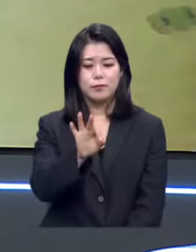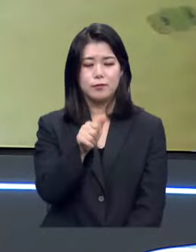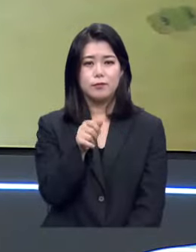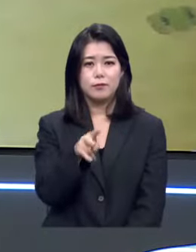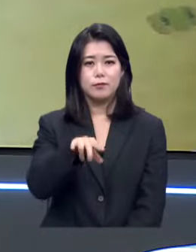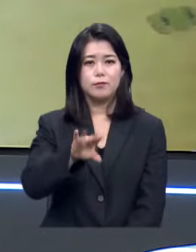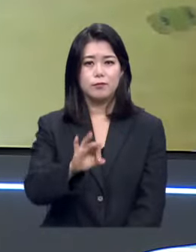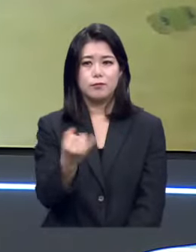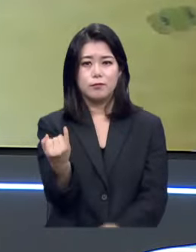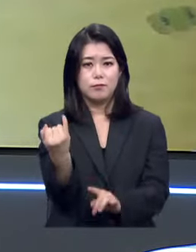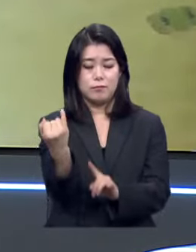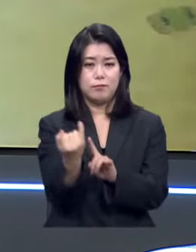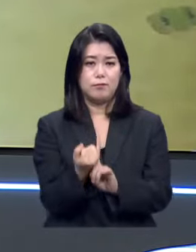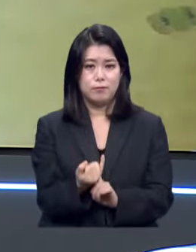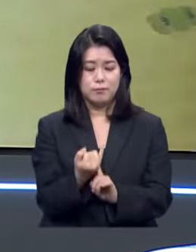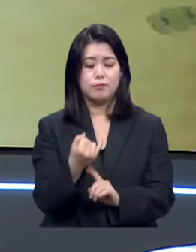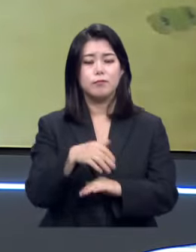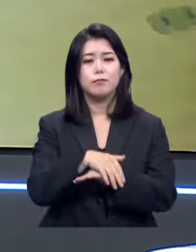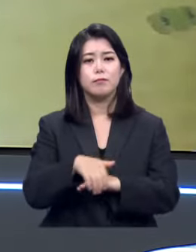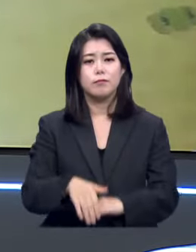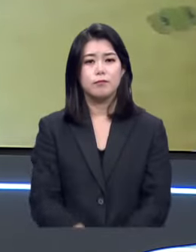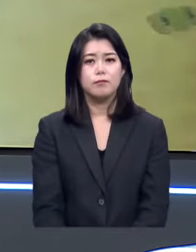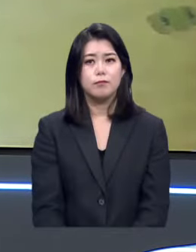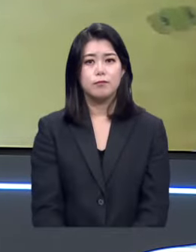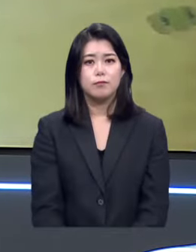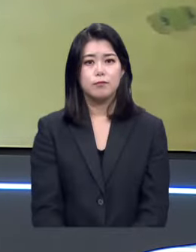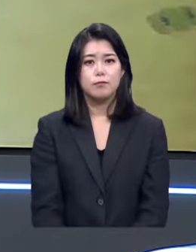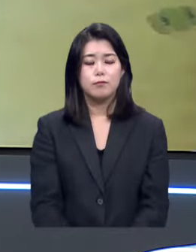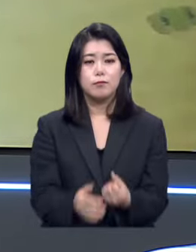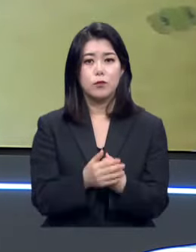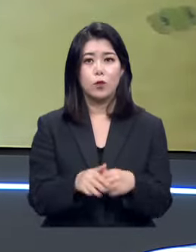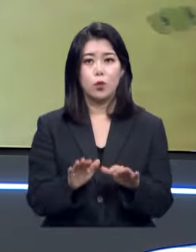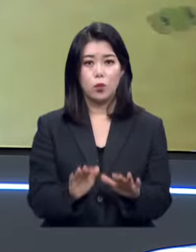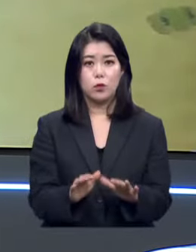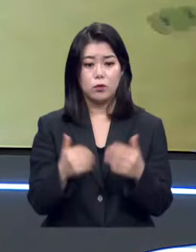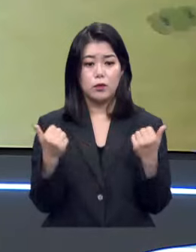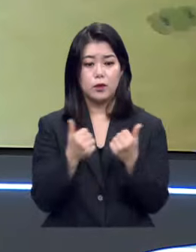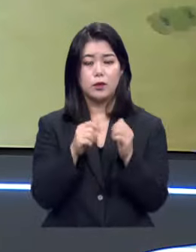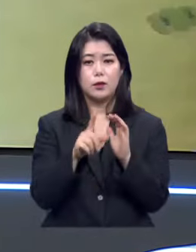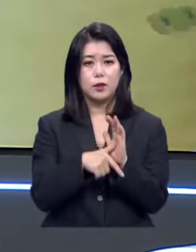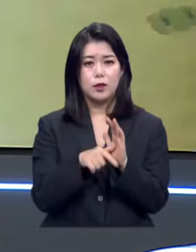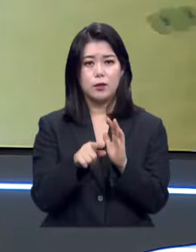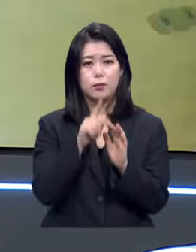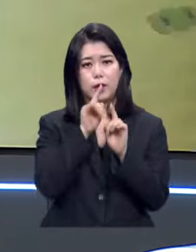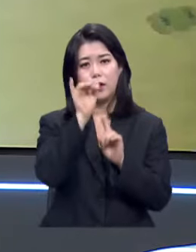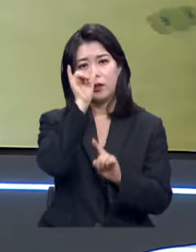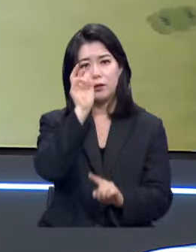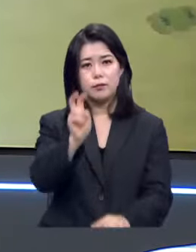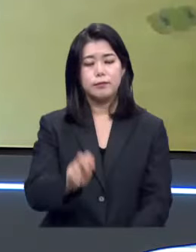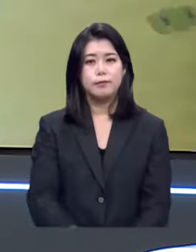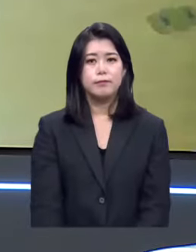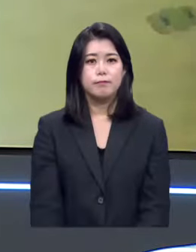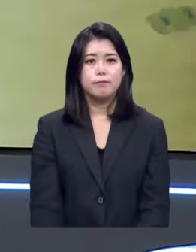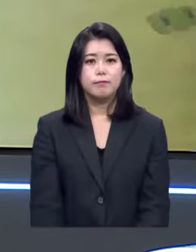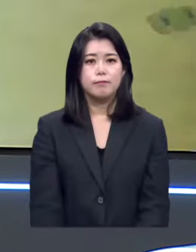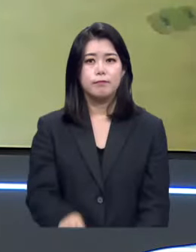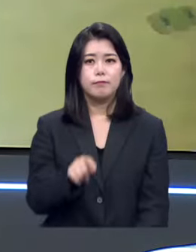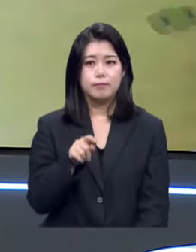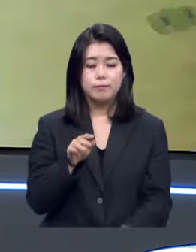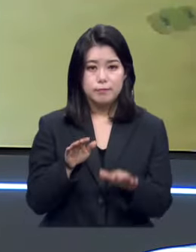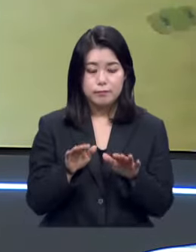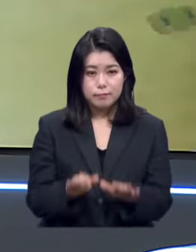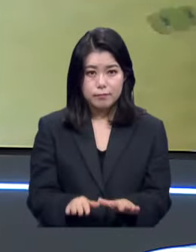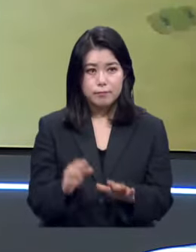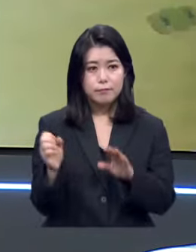증인으로 출석을 할 예정입니다 그래서 오늘 얘기가 여기서 많이 나올 것 같은데 여기에서